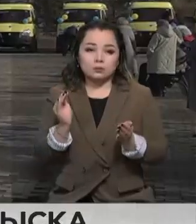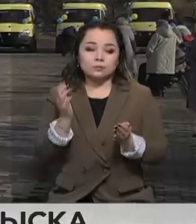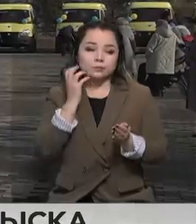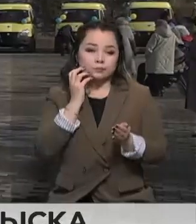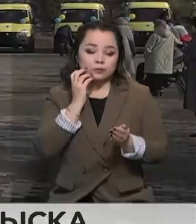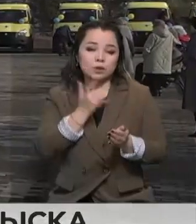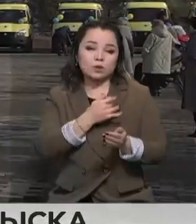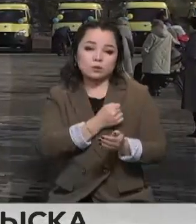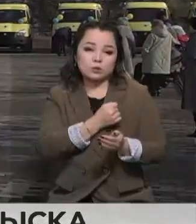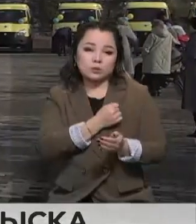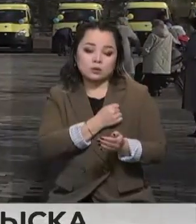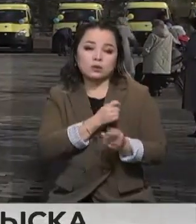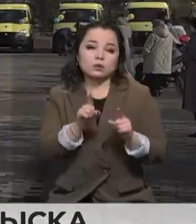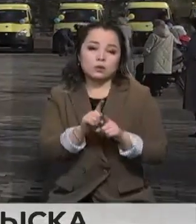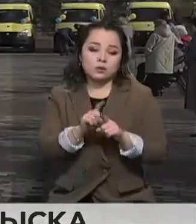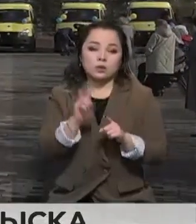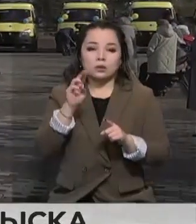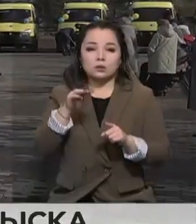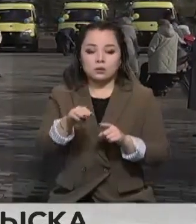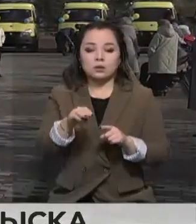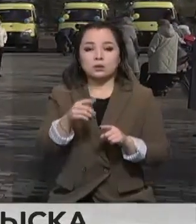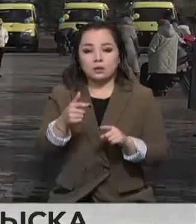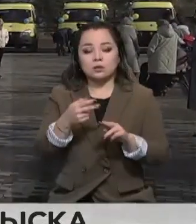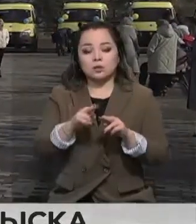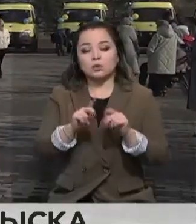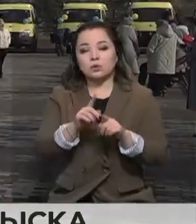баланың жүрек соғысын жағдайын байқауға болатын